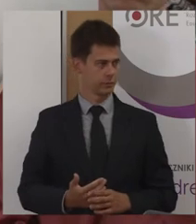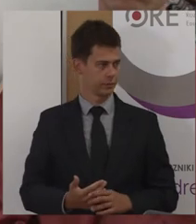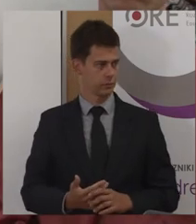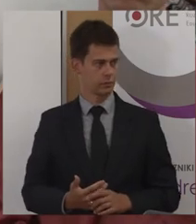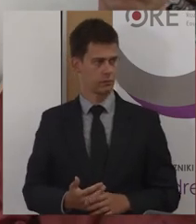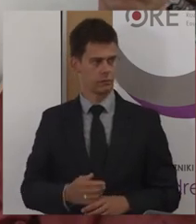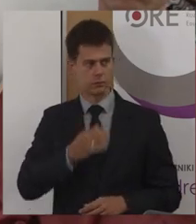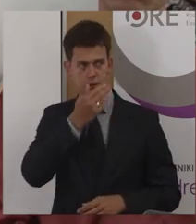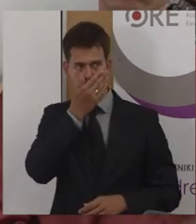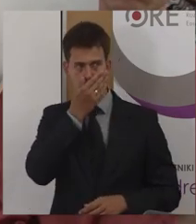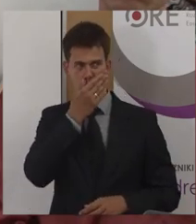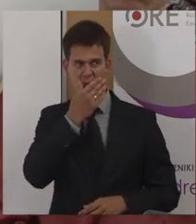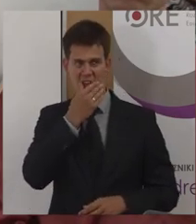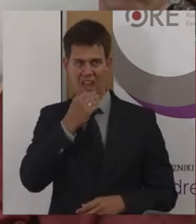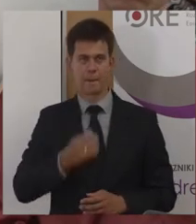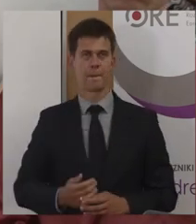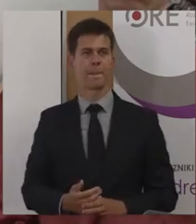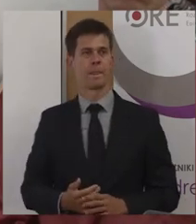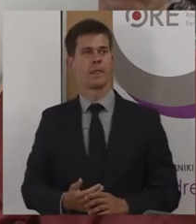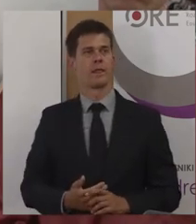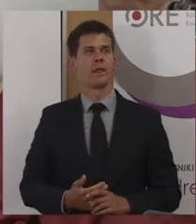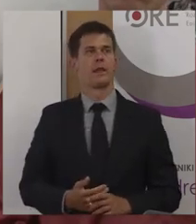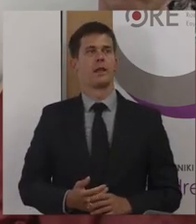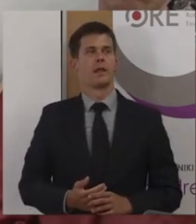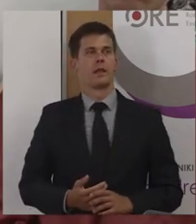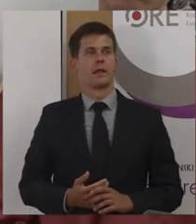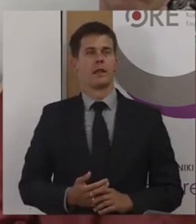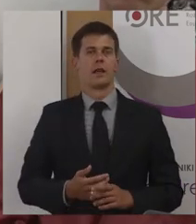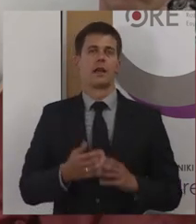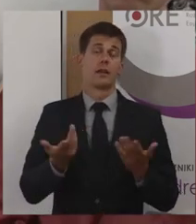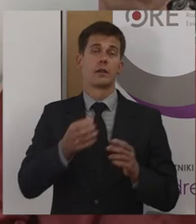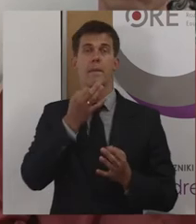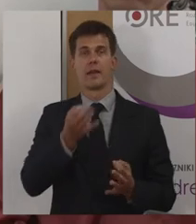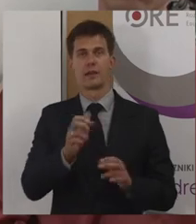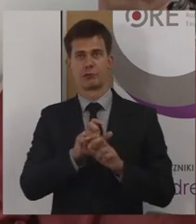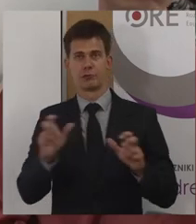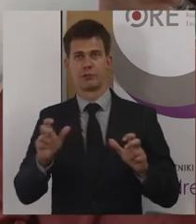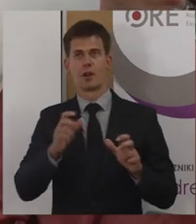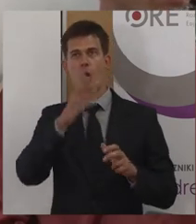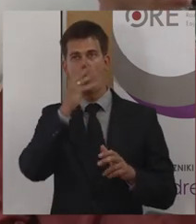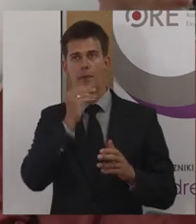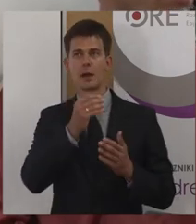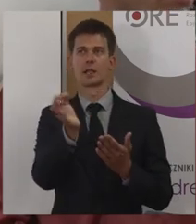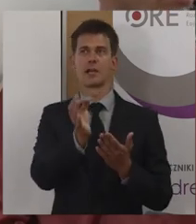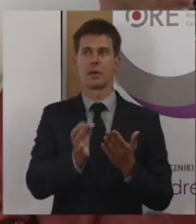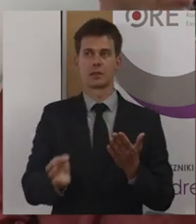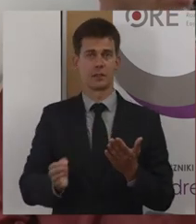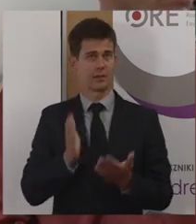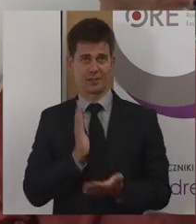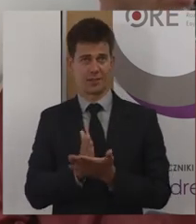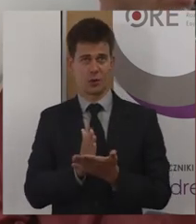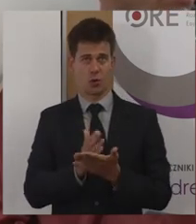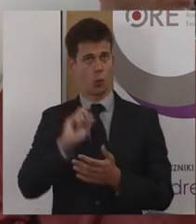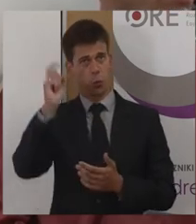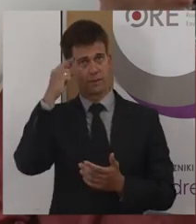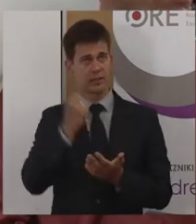do zmienienia, tak? Tylko no, czy animacje, czy te dodatkowe takie rzeczy muszą dominować w tych podręcznikach, a z